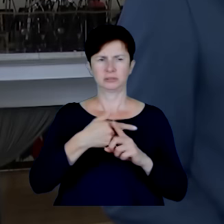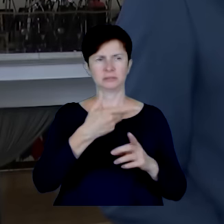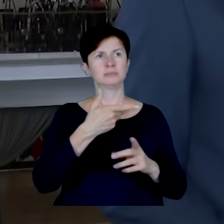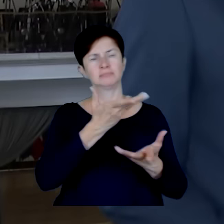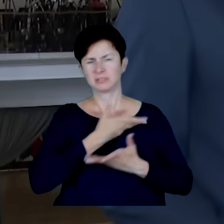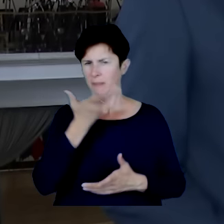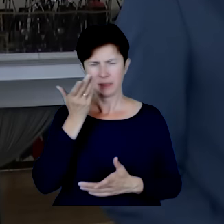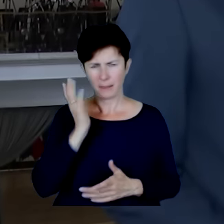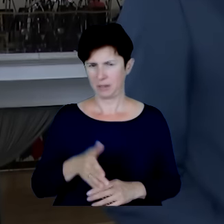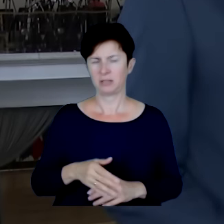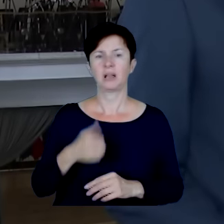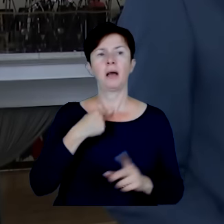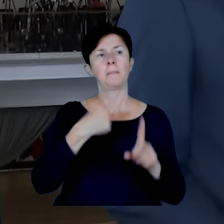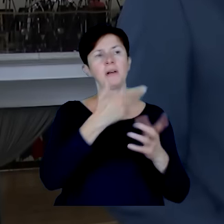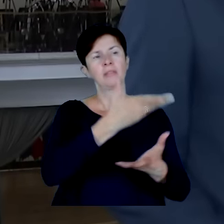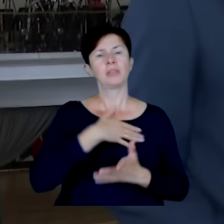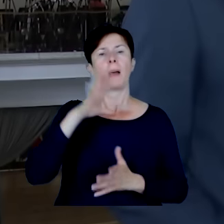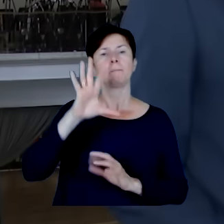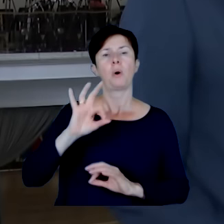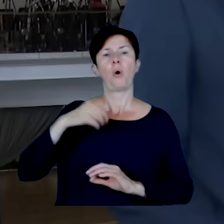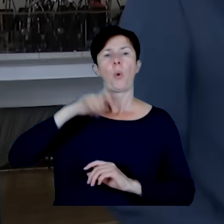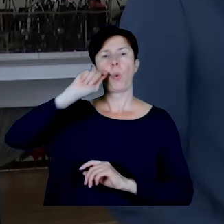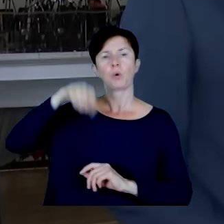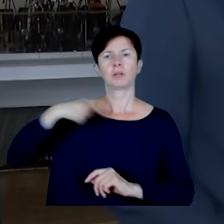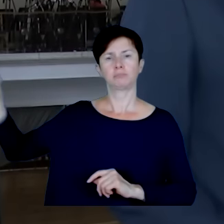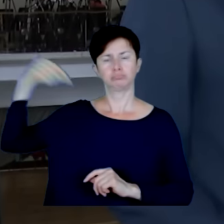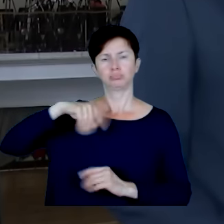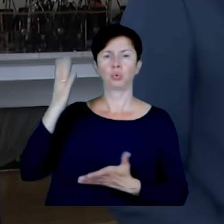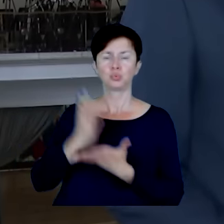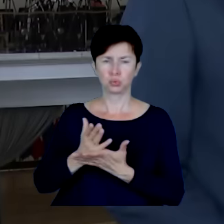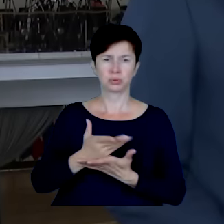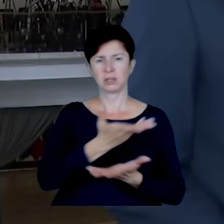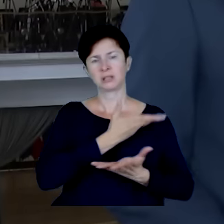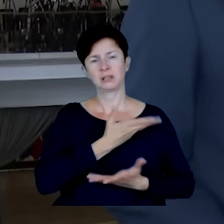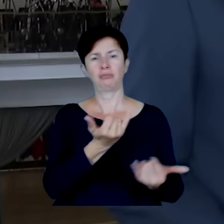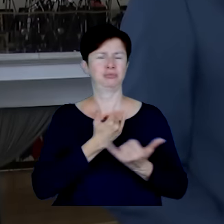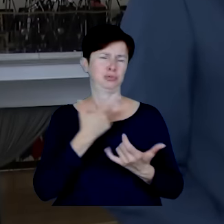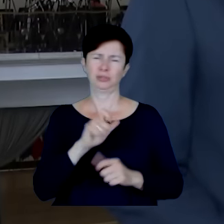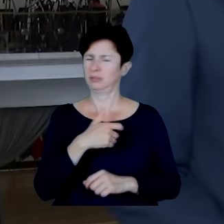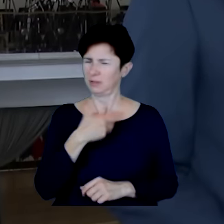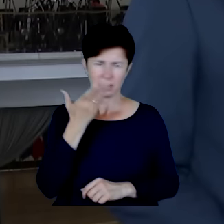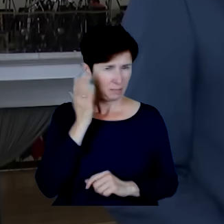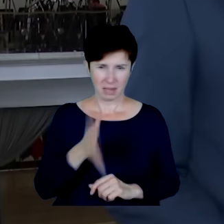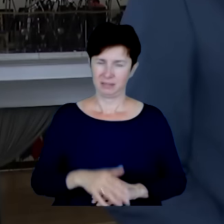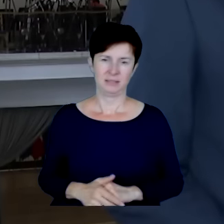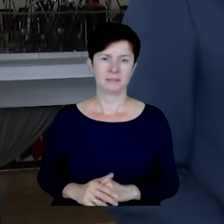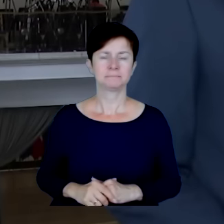wojennych z Ukrainy i to też już jest wiadomo. Dlatego też to, co powiedział